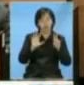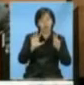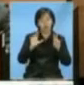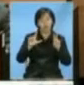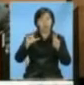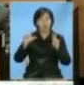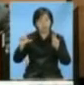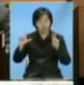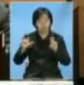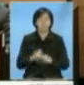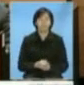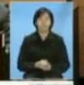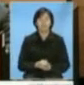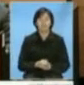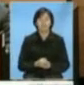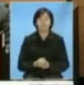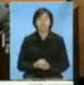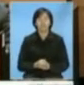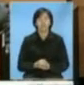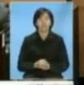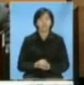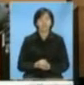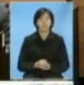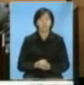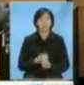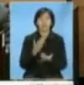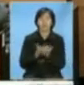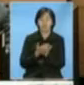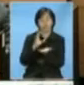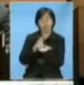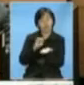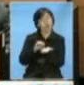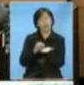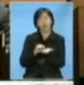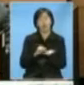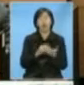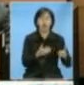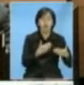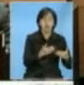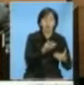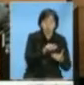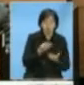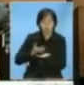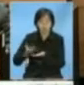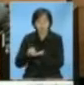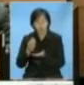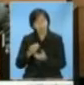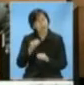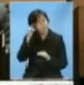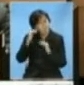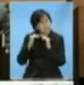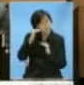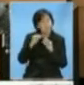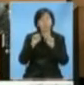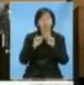2.525 ล้านล้านบาทซึ่งเป็นงบขาดดุลถึง 2.5 แสนล้านบา